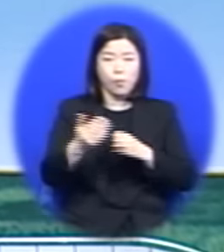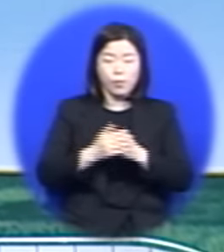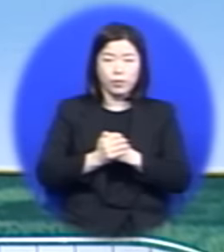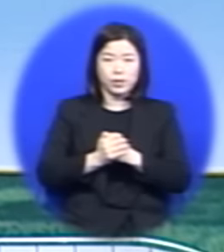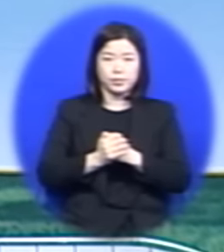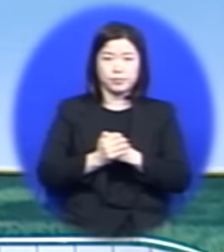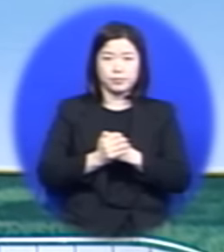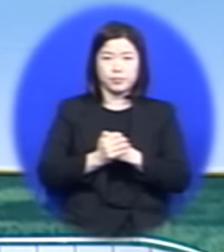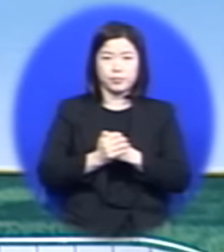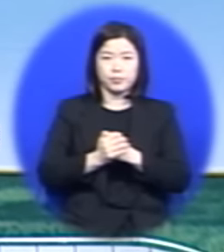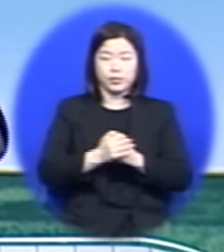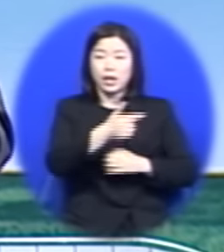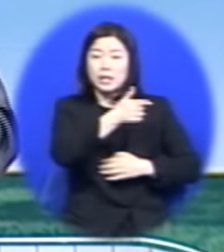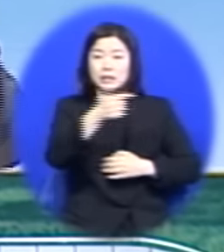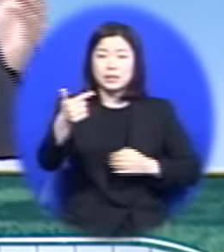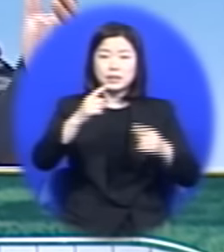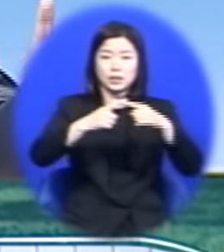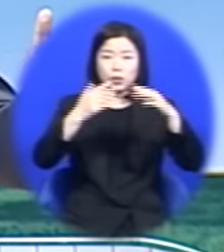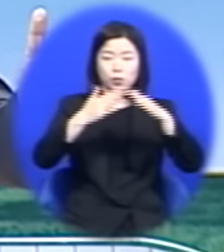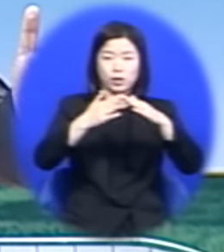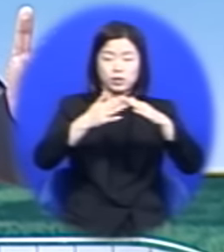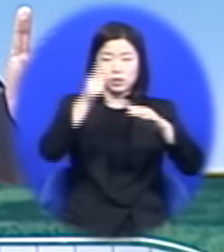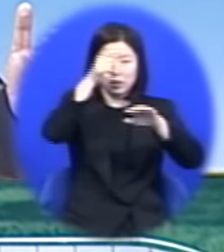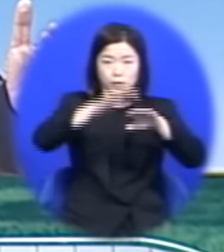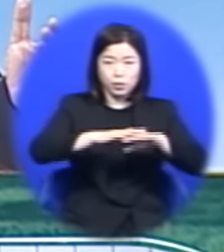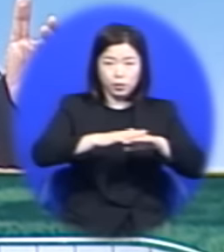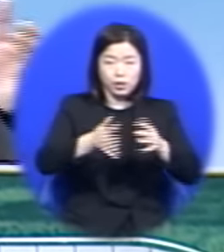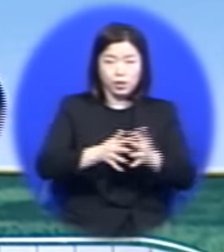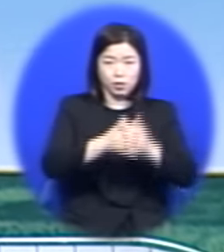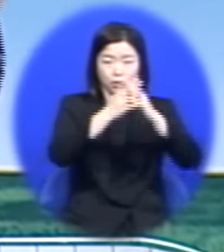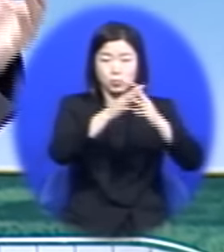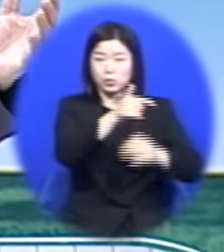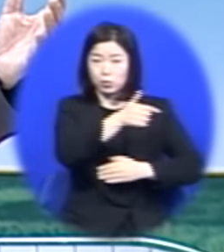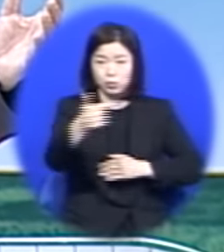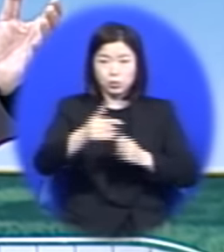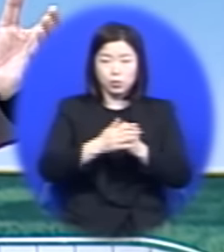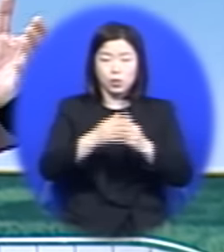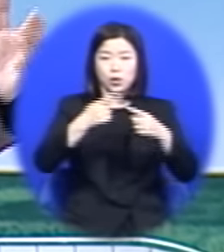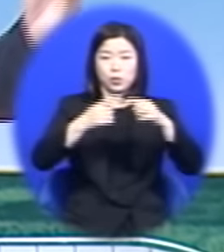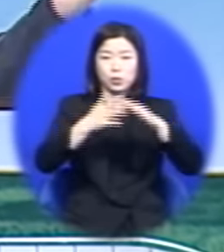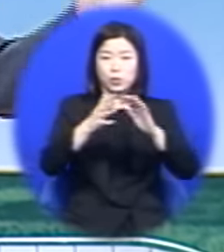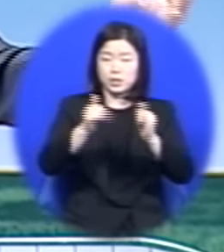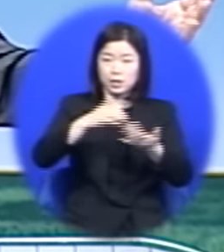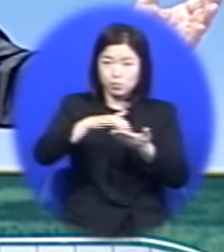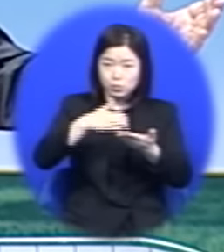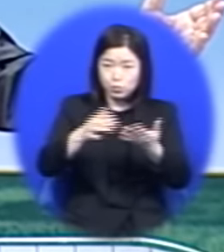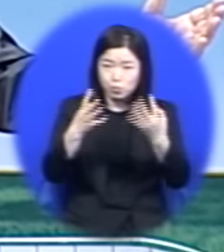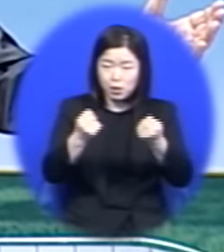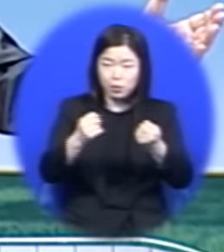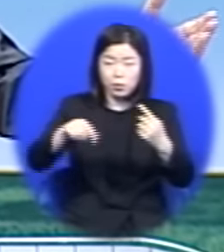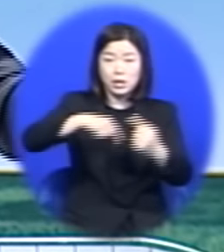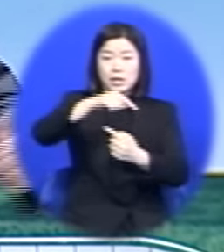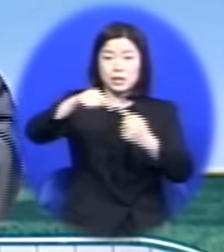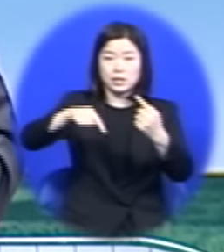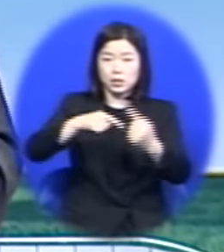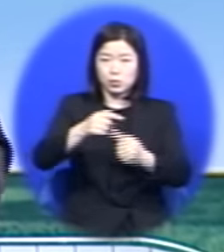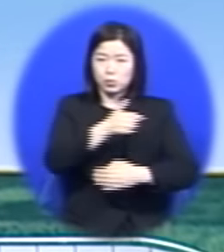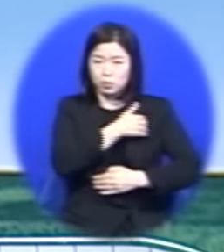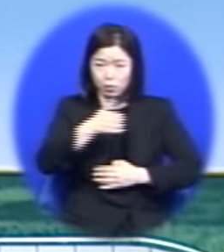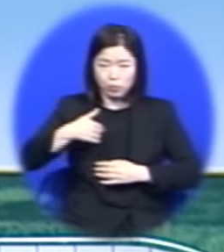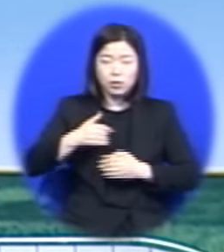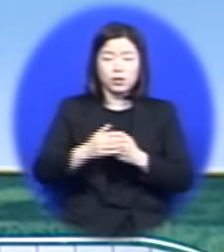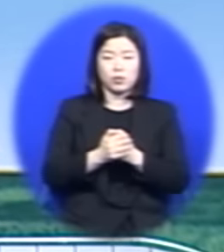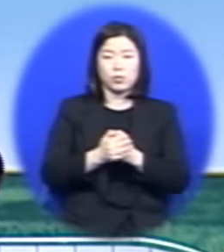물었더니 큰 교회는 예배당 건물도 크고 교인도 많고 교회 재정도 넉넉하고